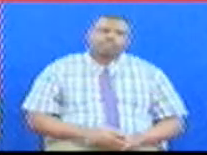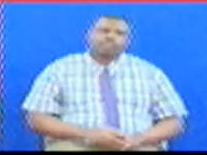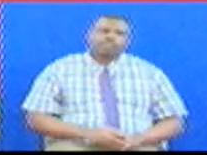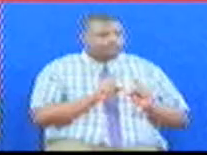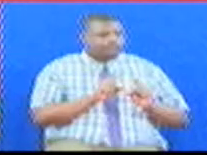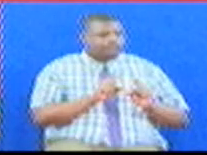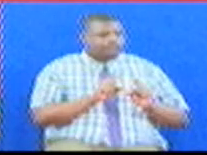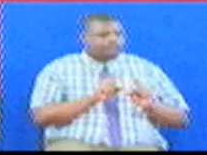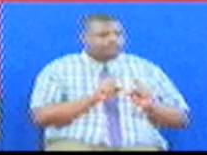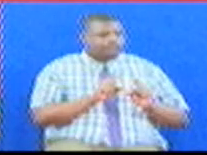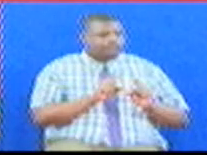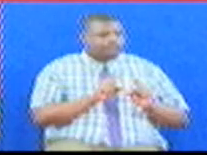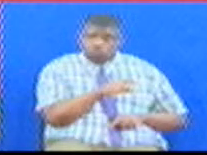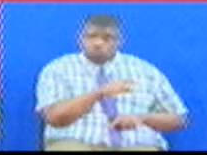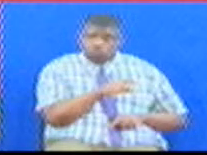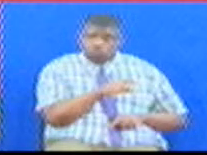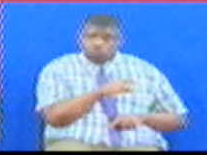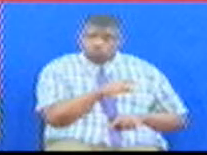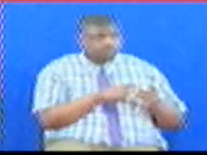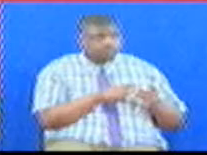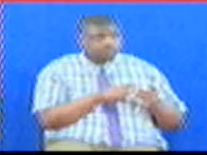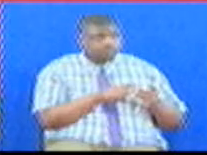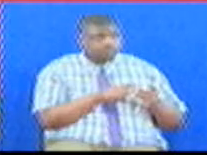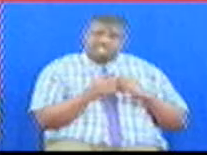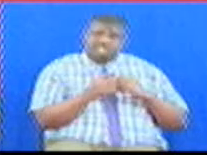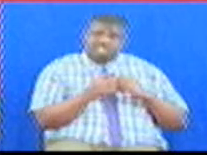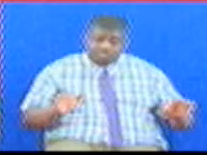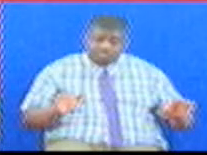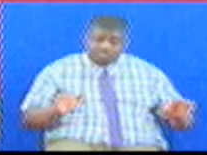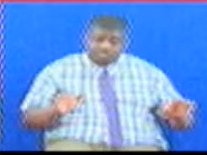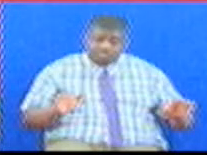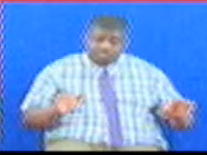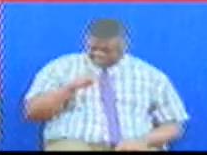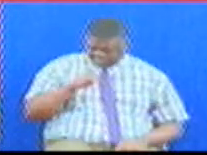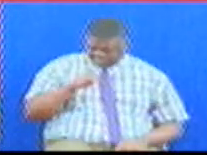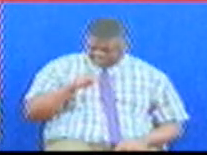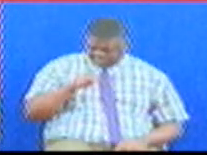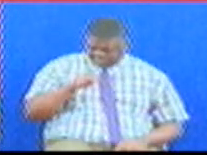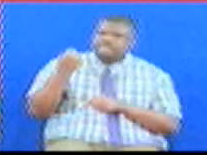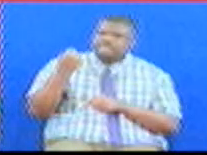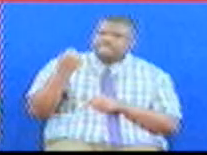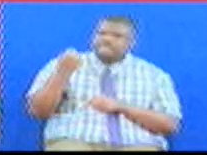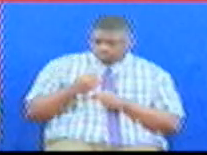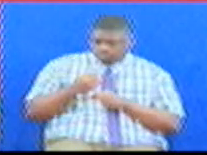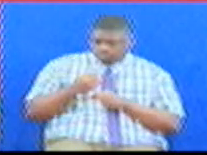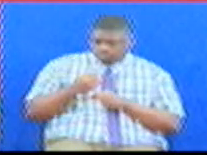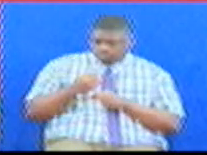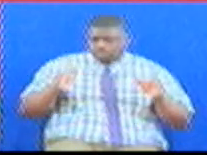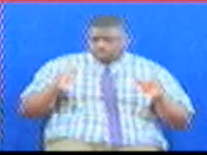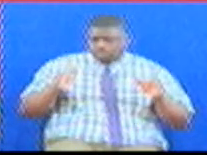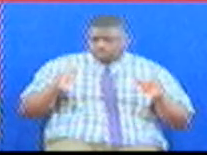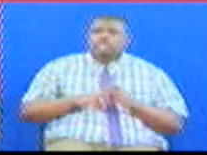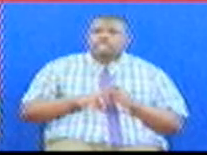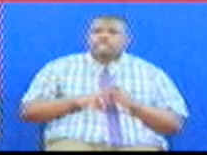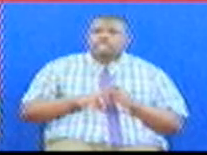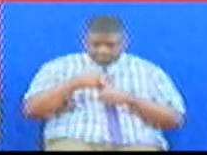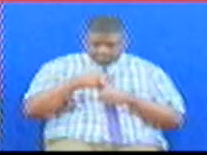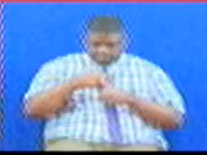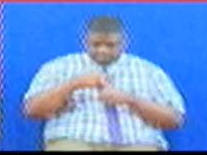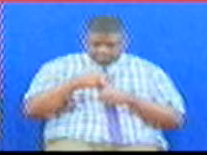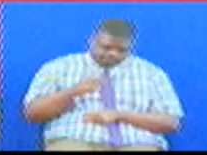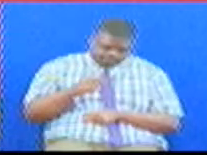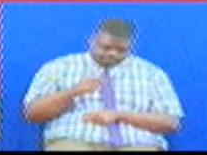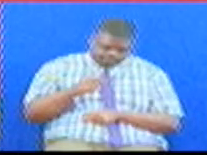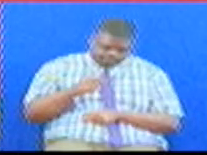Kifungu na ndio maana nikasema hiki kazi iliyofanyika ni kazi kubwa sana. Lakini kazi hii